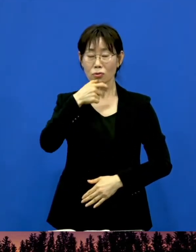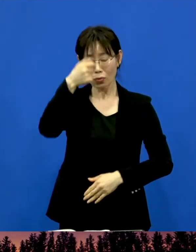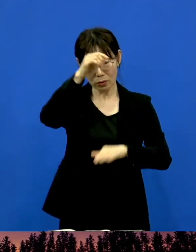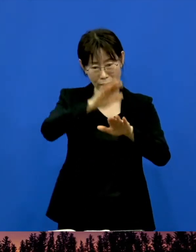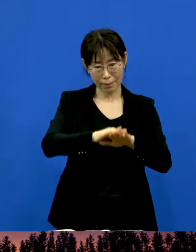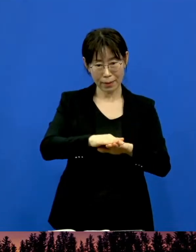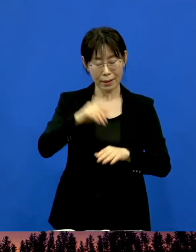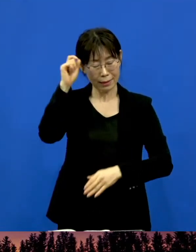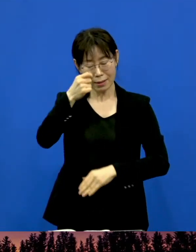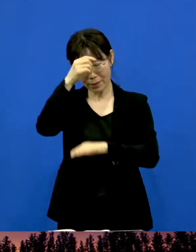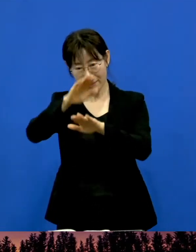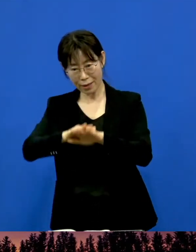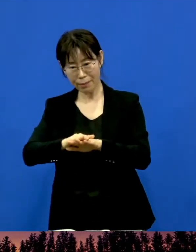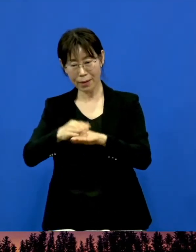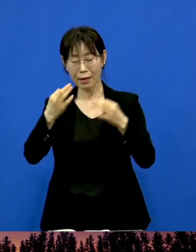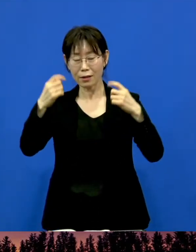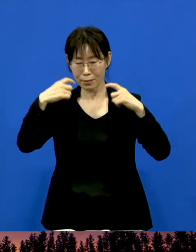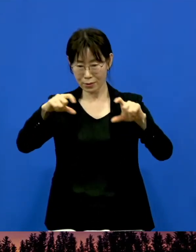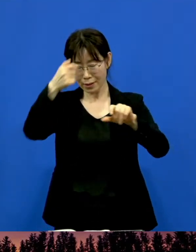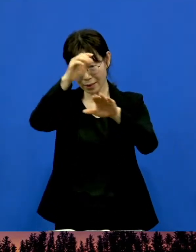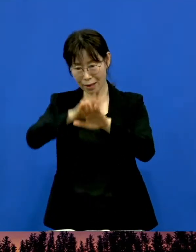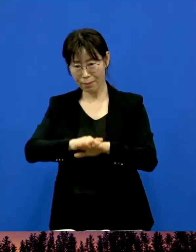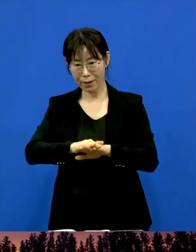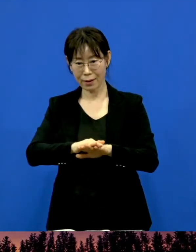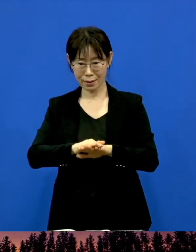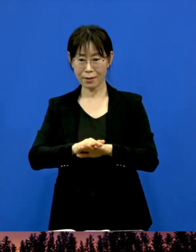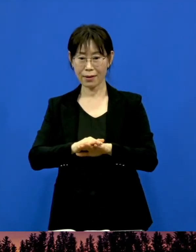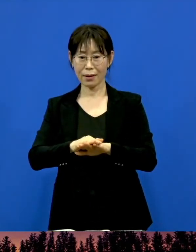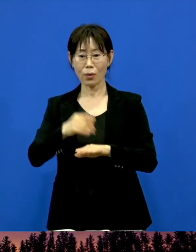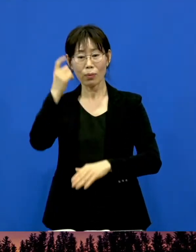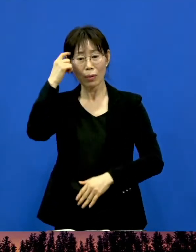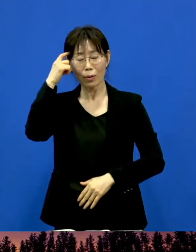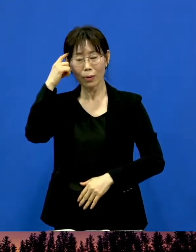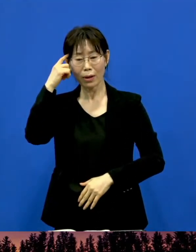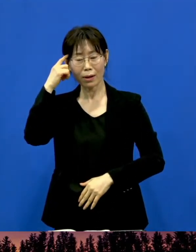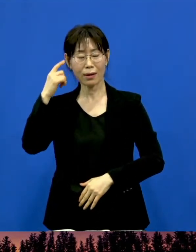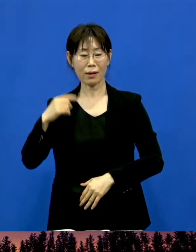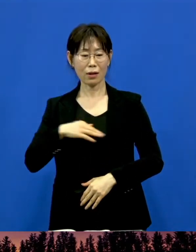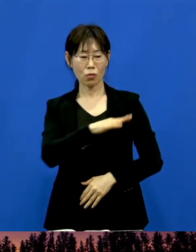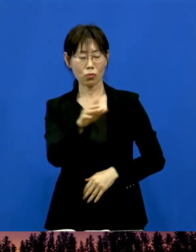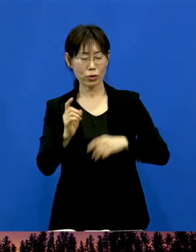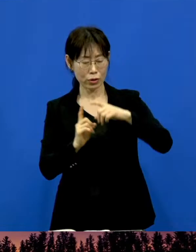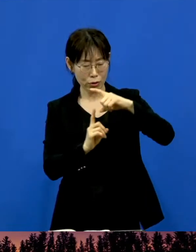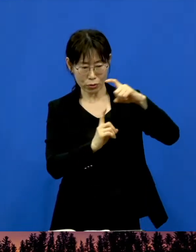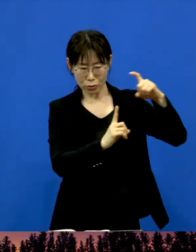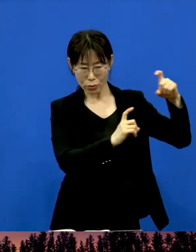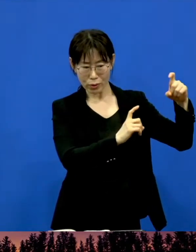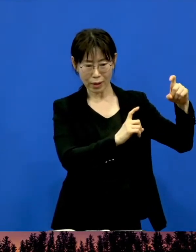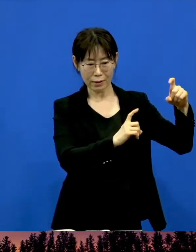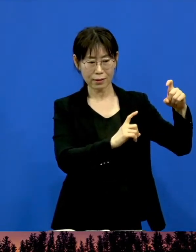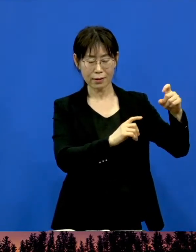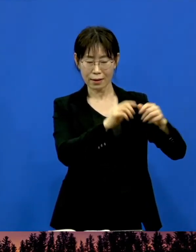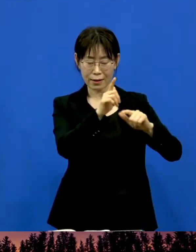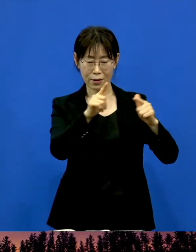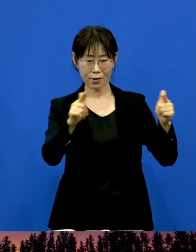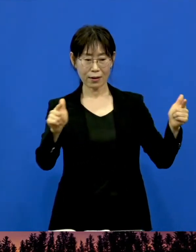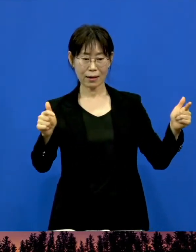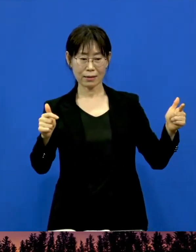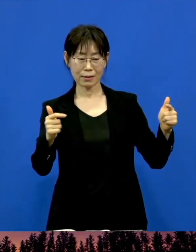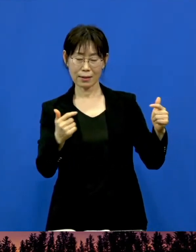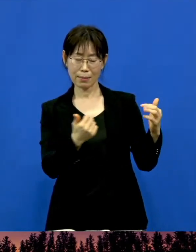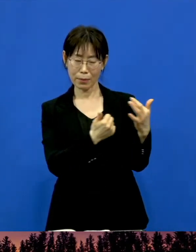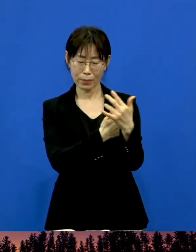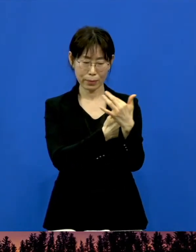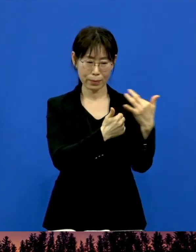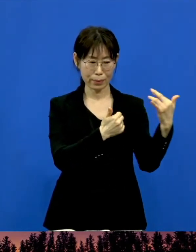우리는 끊임없이 우리의 시선을 다른 곳으로 빼앗기기 때문에, 우리를 자극하는 그 말초적인 그 육감적인 것들로